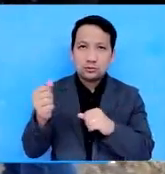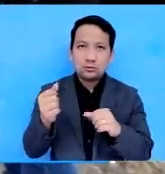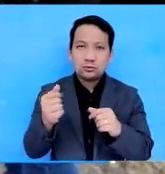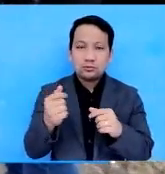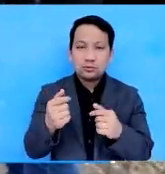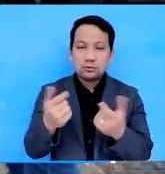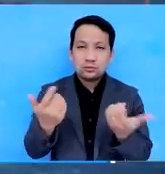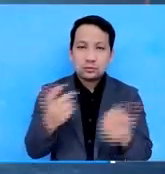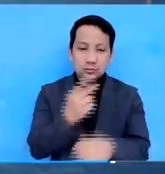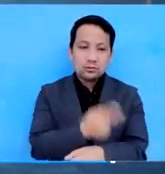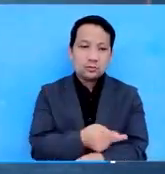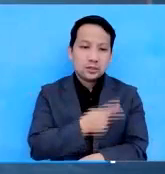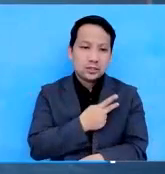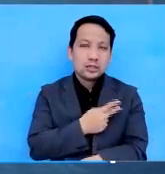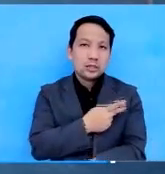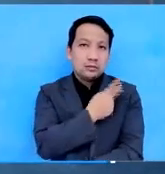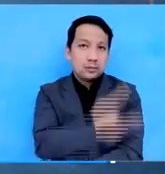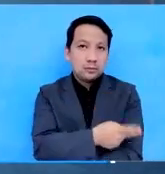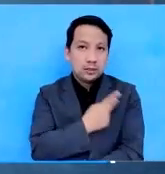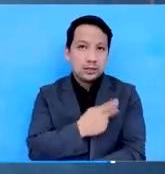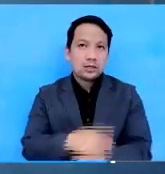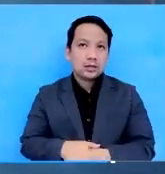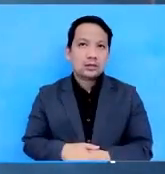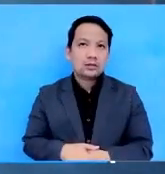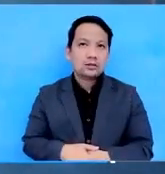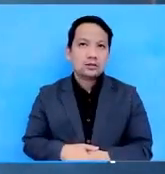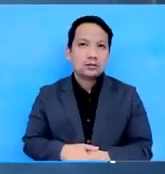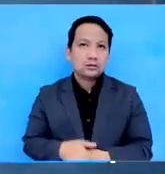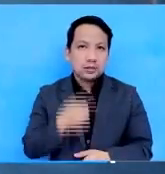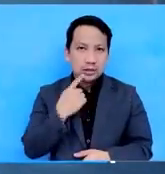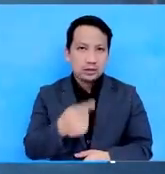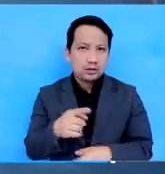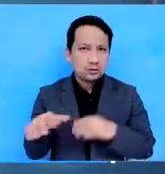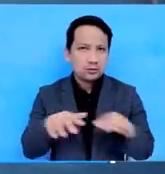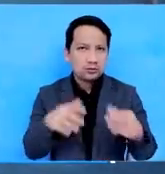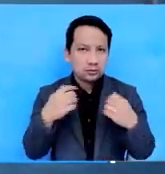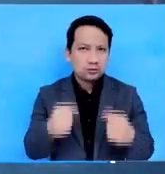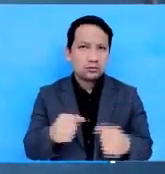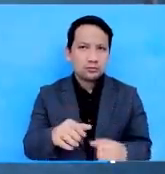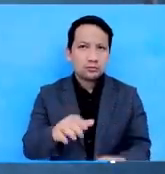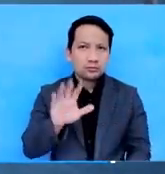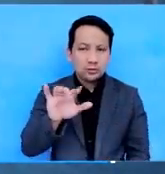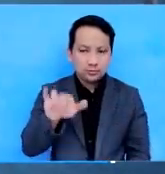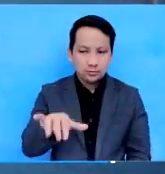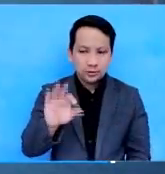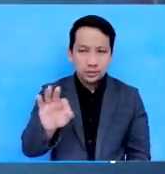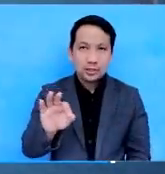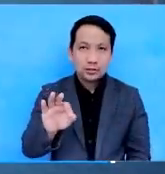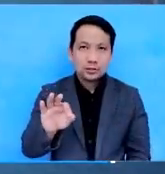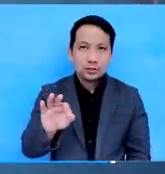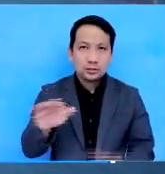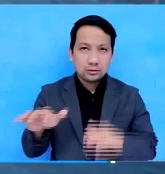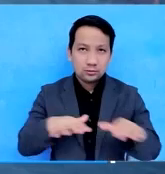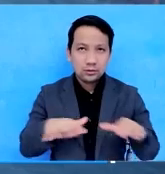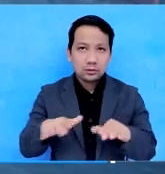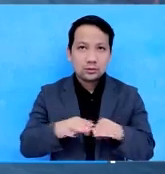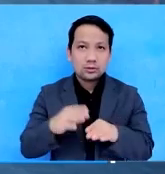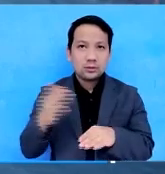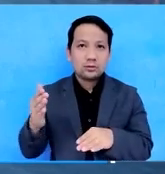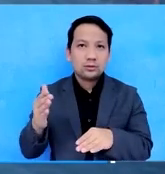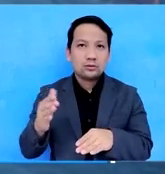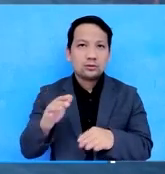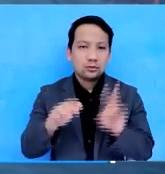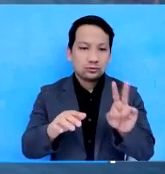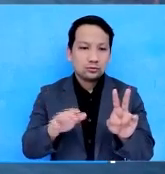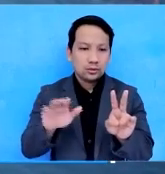mga pasyente. Sa Taya sa Fivox, may lakas na magnitude 5.9 ang lindol na tumama pasado alas 2 ng